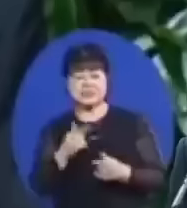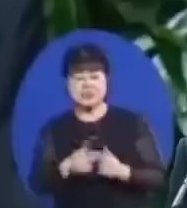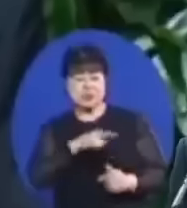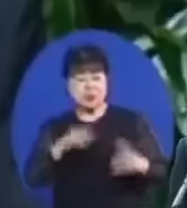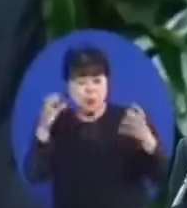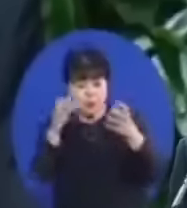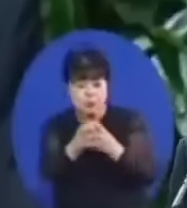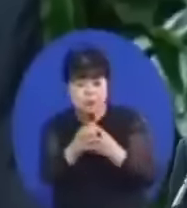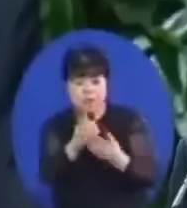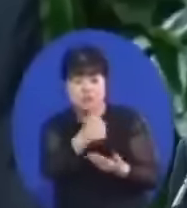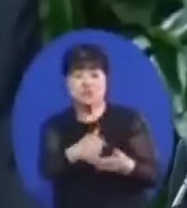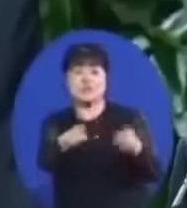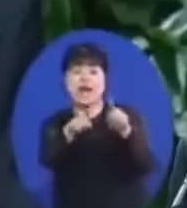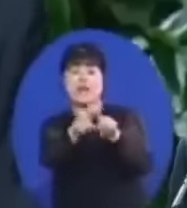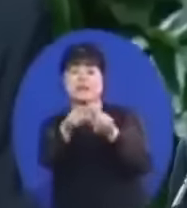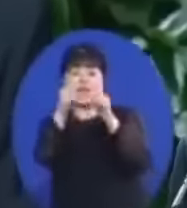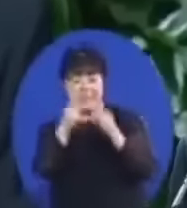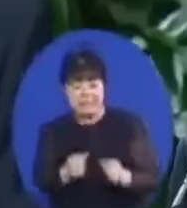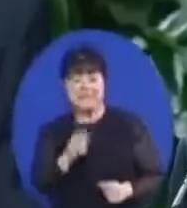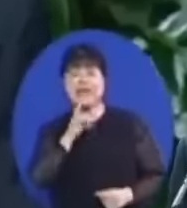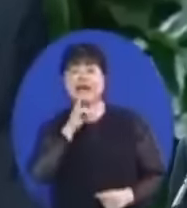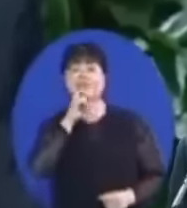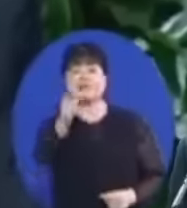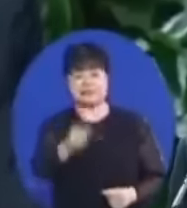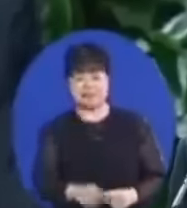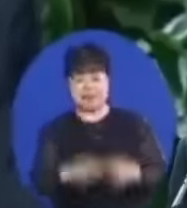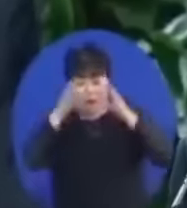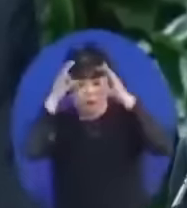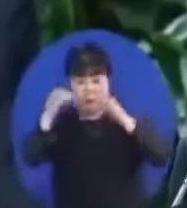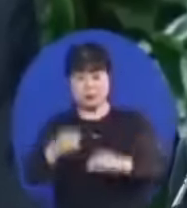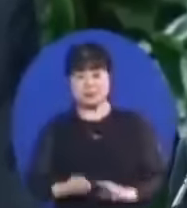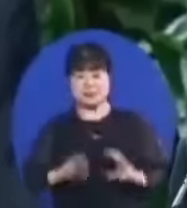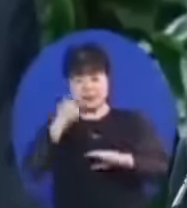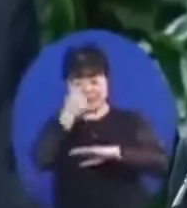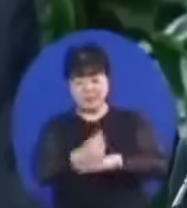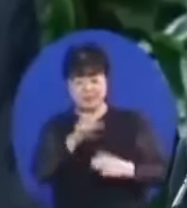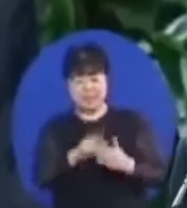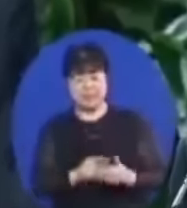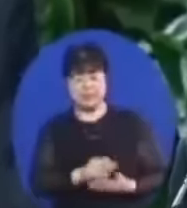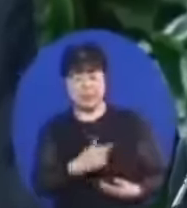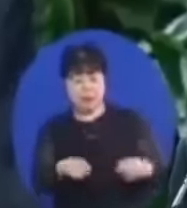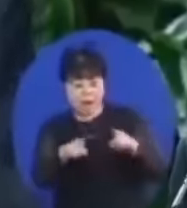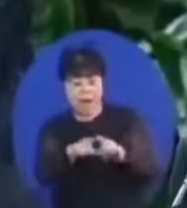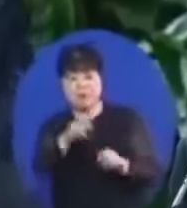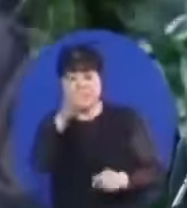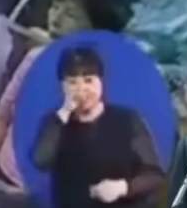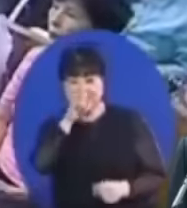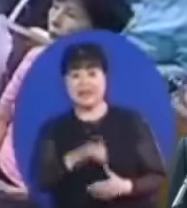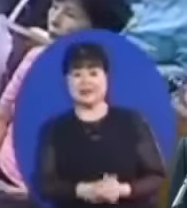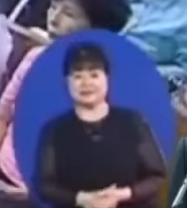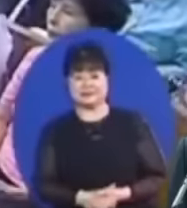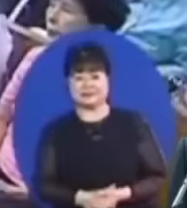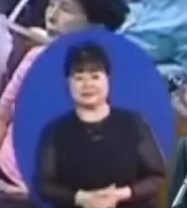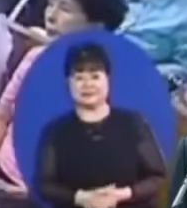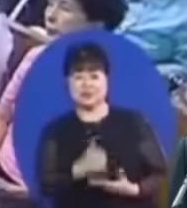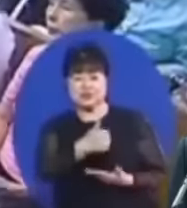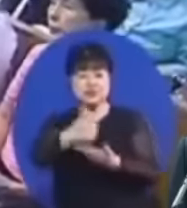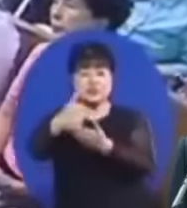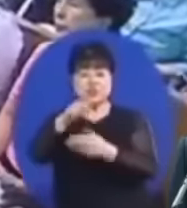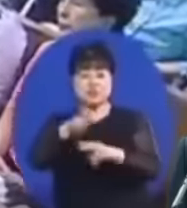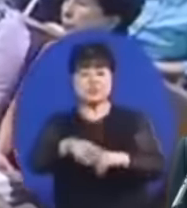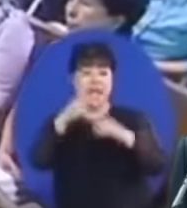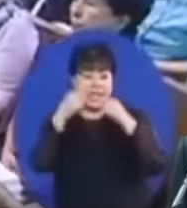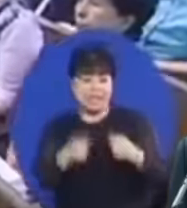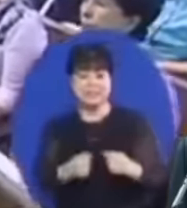모인 것이는 나도 너희 가운데 있겠노라. 볼지어다 세상 끝날까지 항상 내가 너와 함께 있겠으리라고 말씀하신 주님이 이